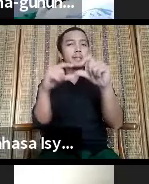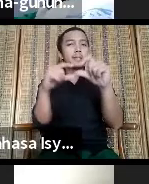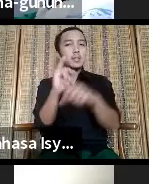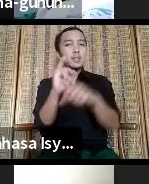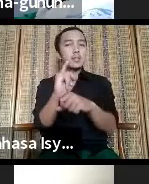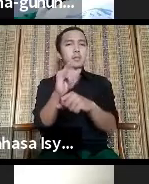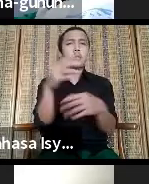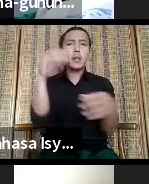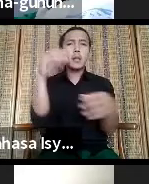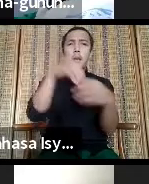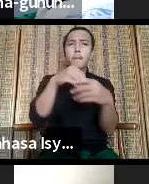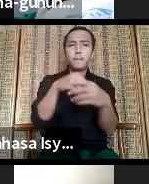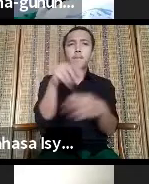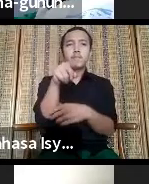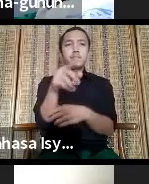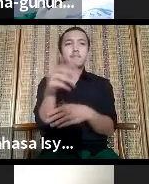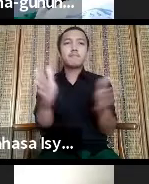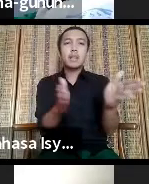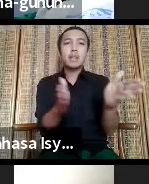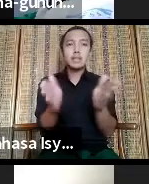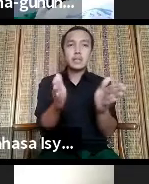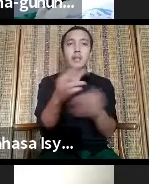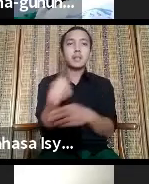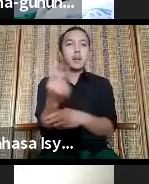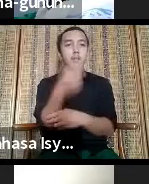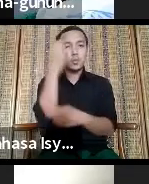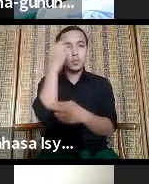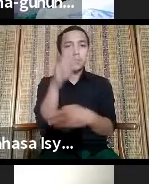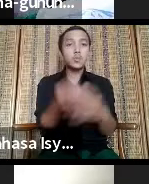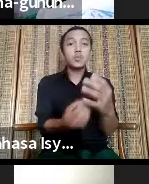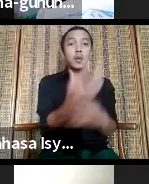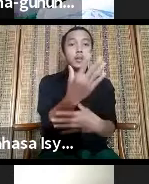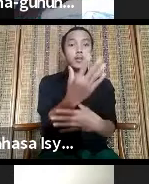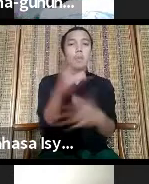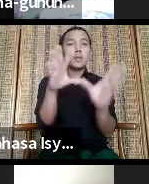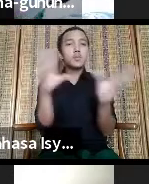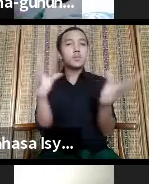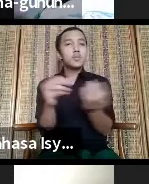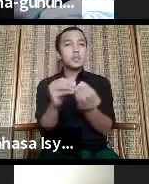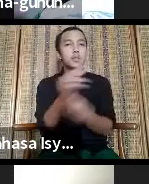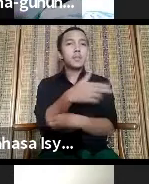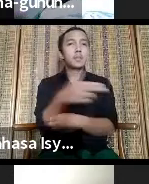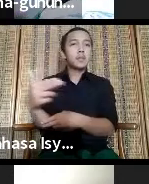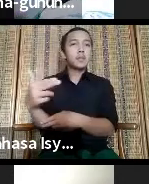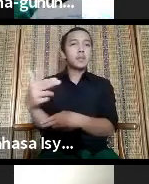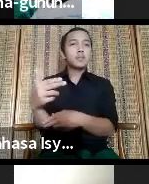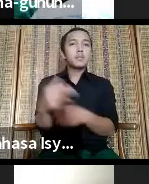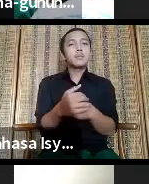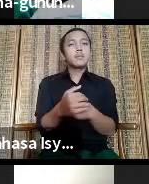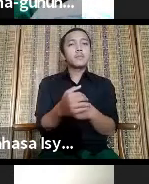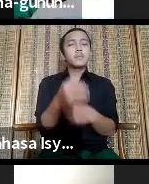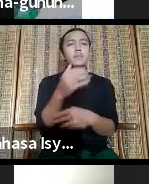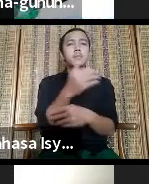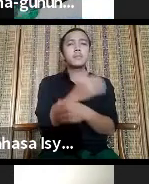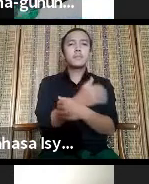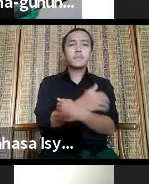strategi kita untuk mewujudkan inklusi disabilitas baik di tingkat nasional hingga di